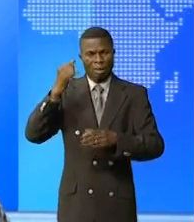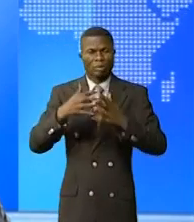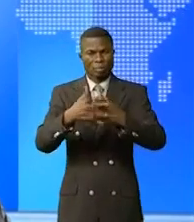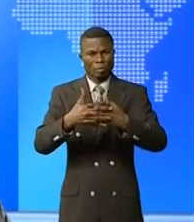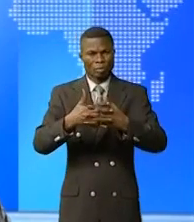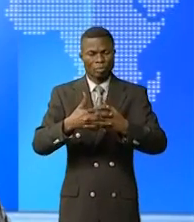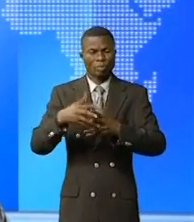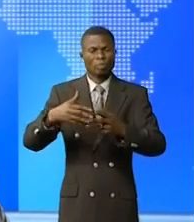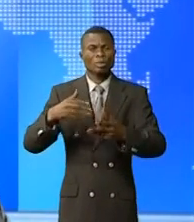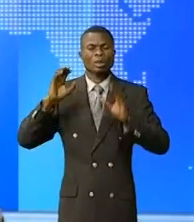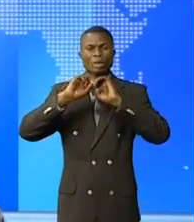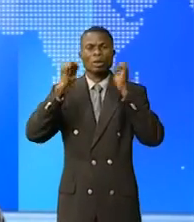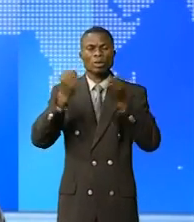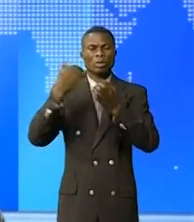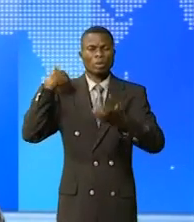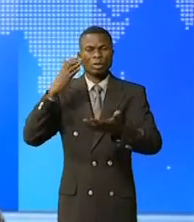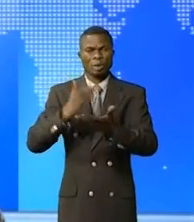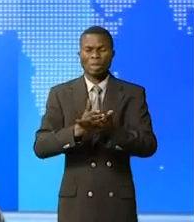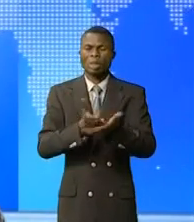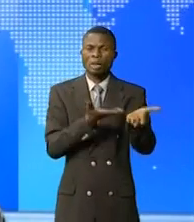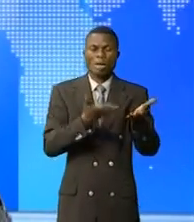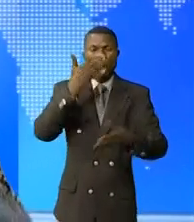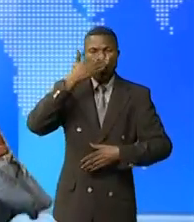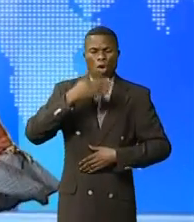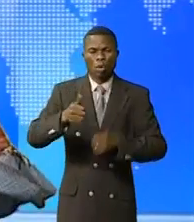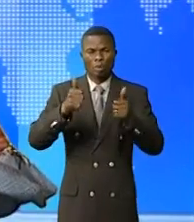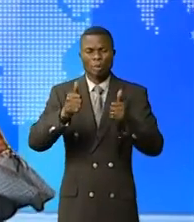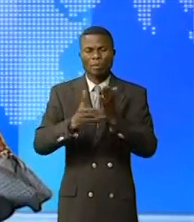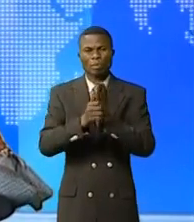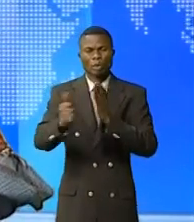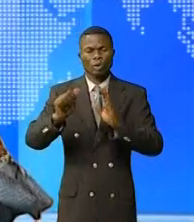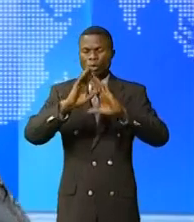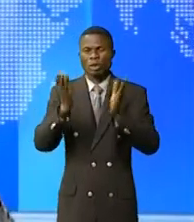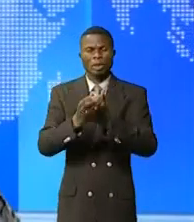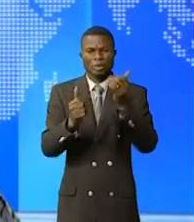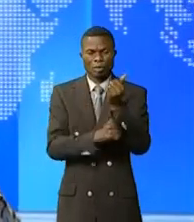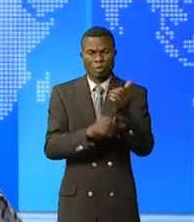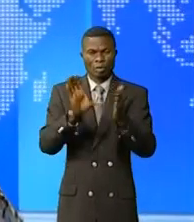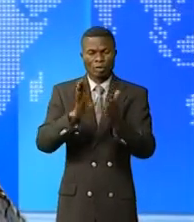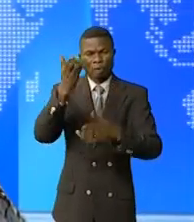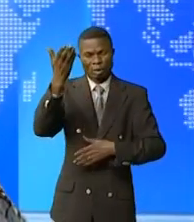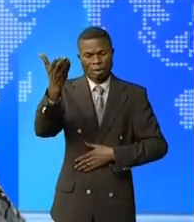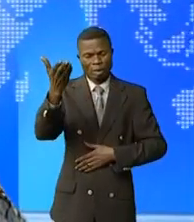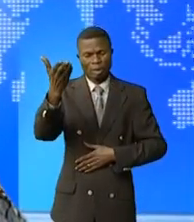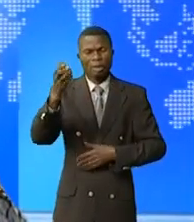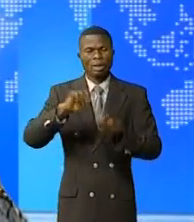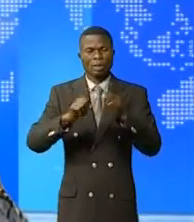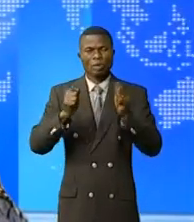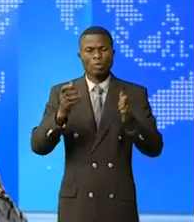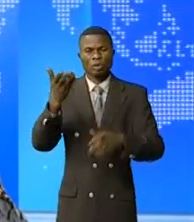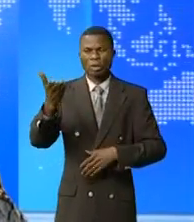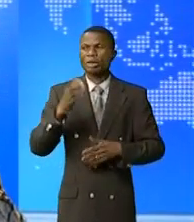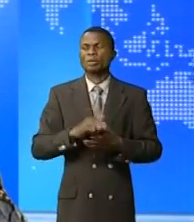partenariat public-privé indispensable pour les soins de santé de qualité pour tous. C'est ce que l'on voit dans ce reportage signé et c'est de